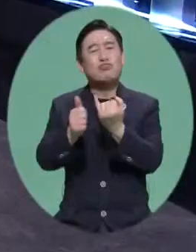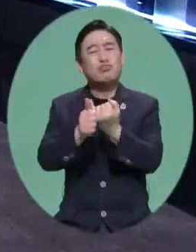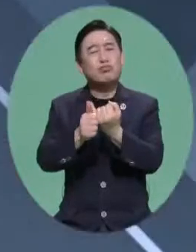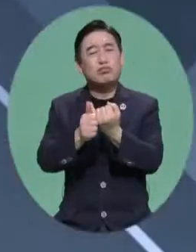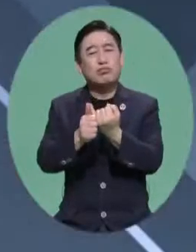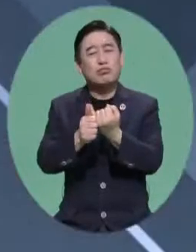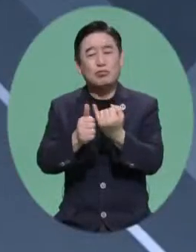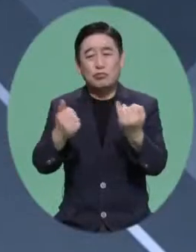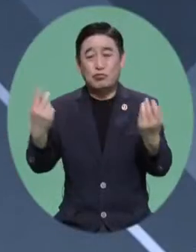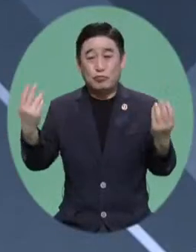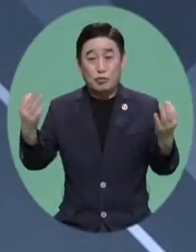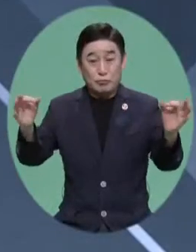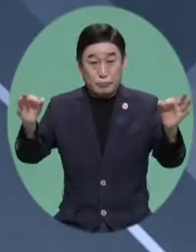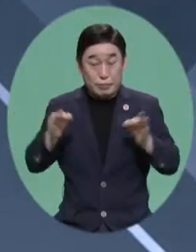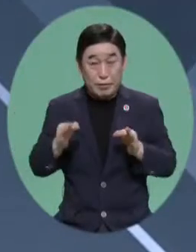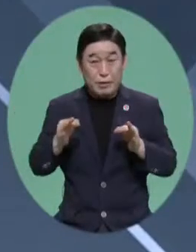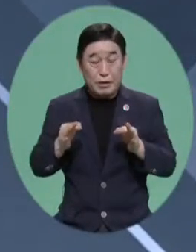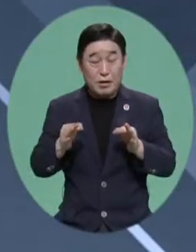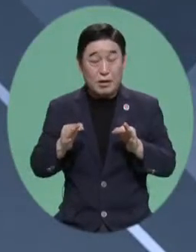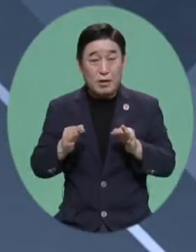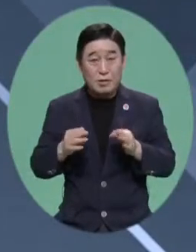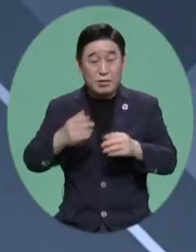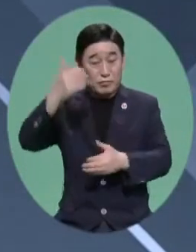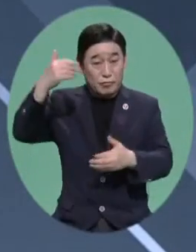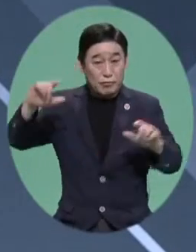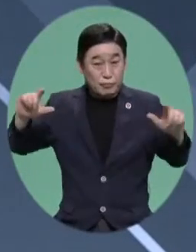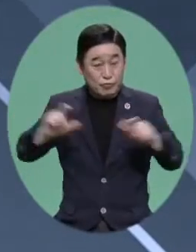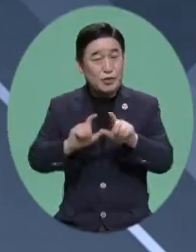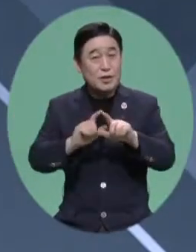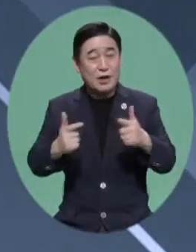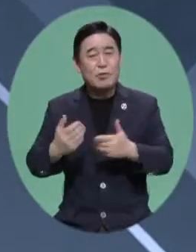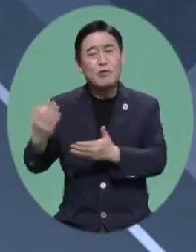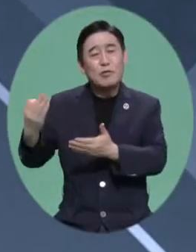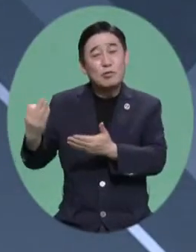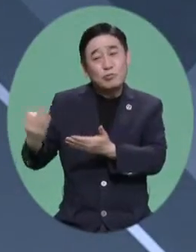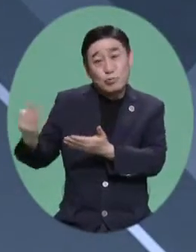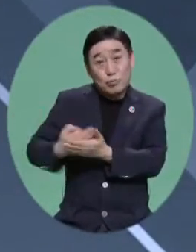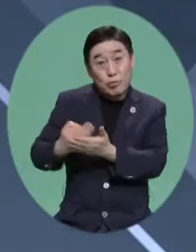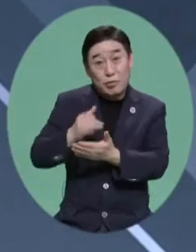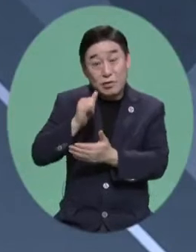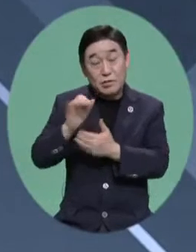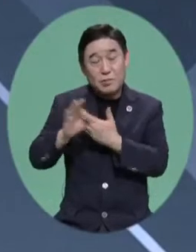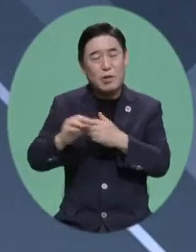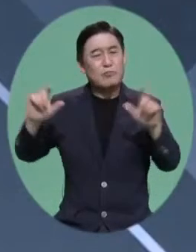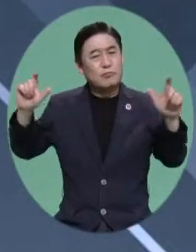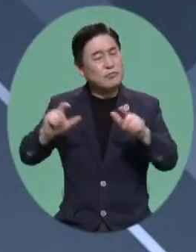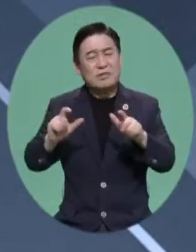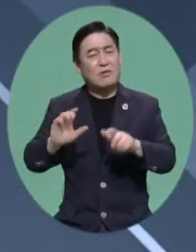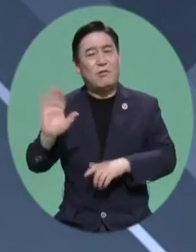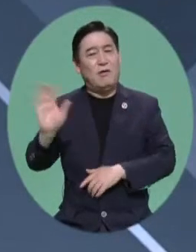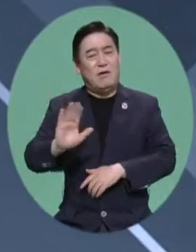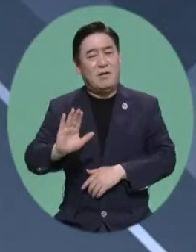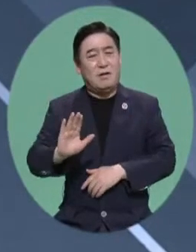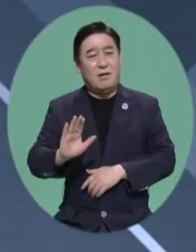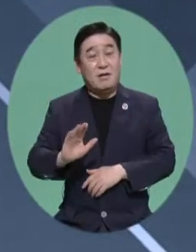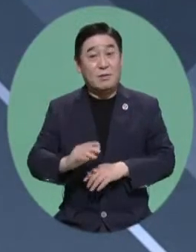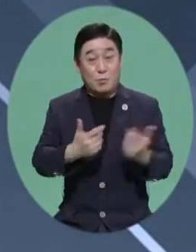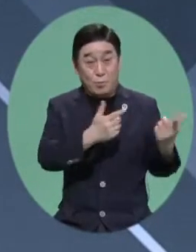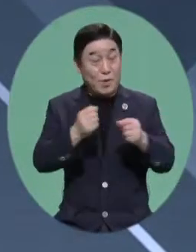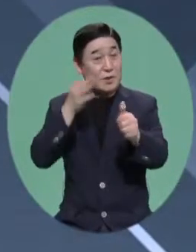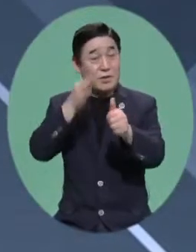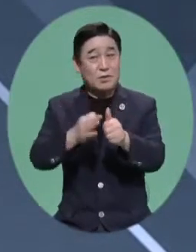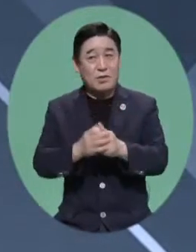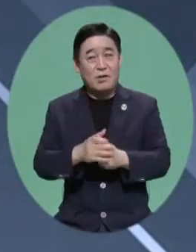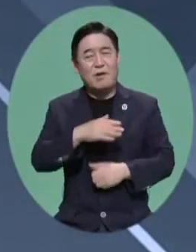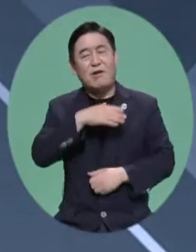않고 수입이 있다는 이유로 감액 하지 않는다 이 말씀만 와 드리구요 또 한가지는 어르신들이 일할 곳이 없습니다 일어